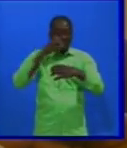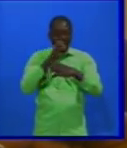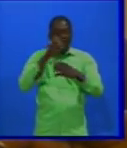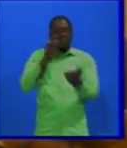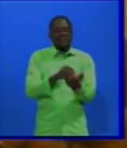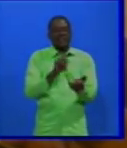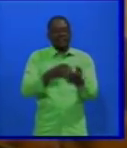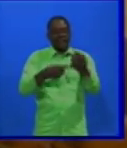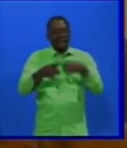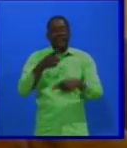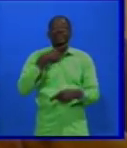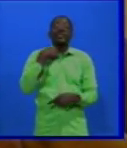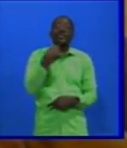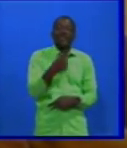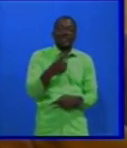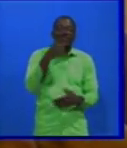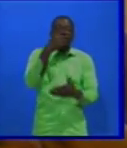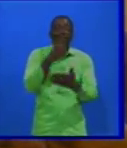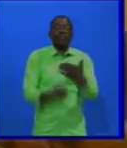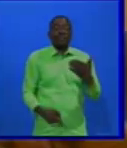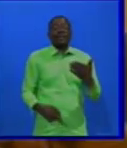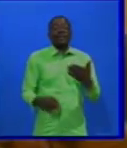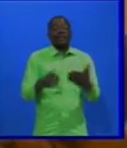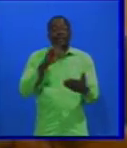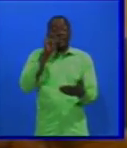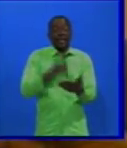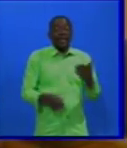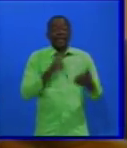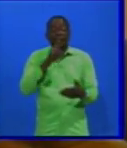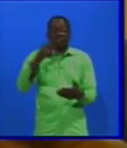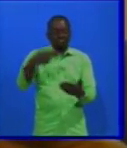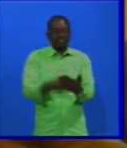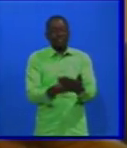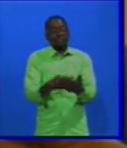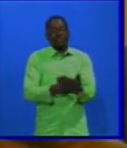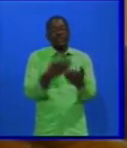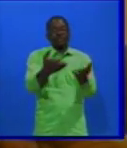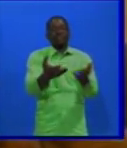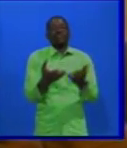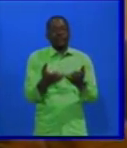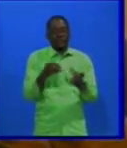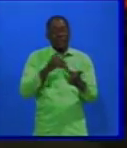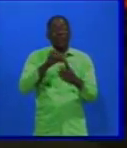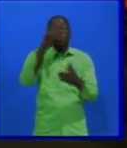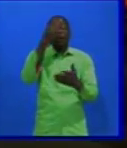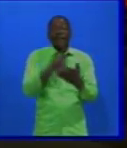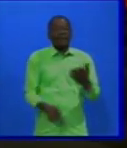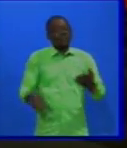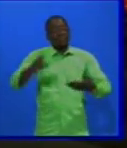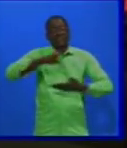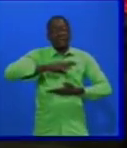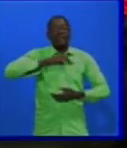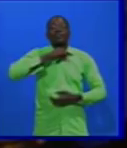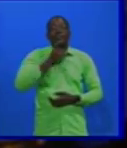pour nous dire de quoi il s'agit, quels sont les nouveaux besoins ou quels sont les besoins non satisfaits. Participent également à